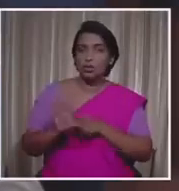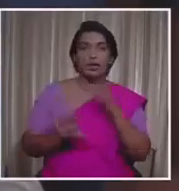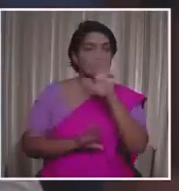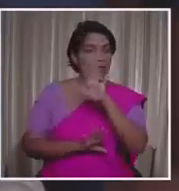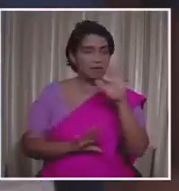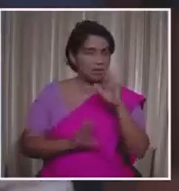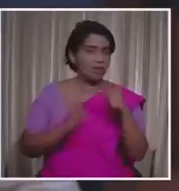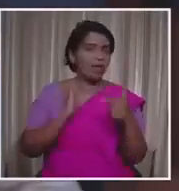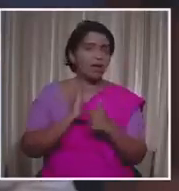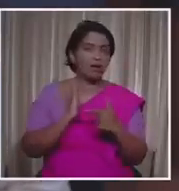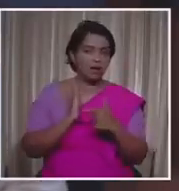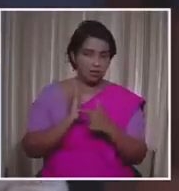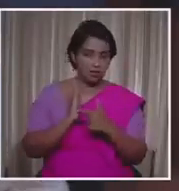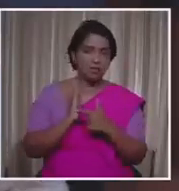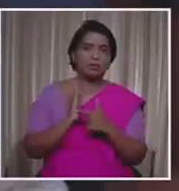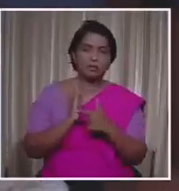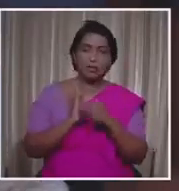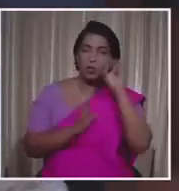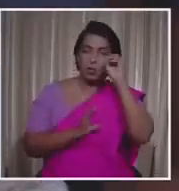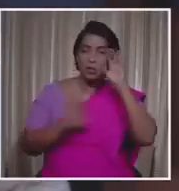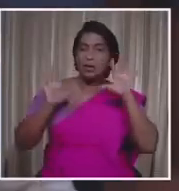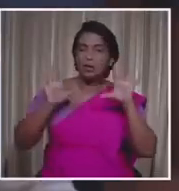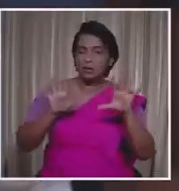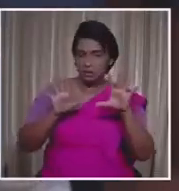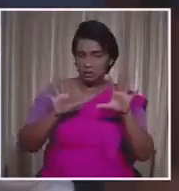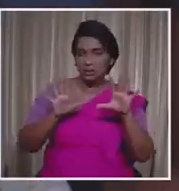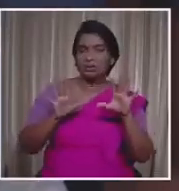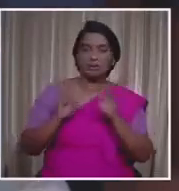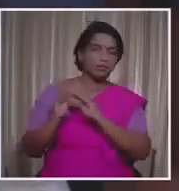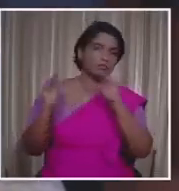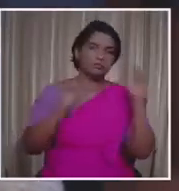19 අඟහරුවාදා දින පෙරවරු 10 දක්වා